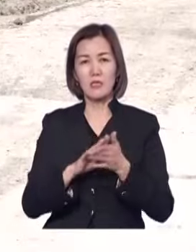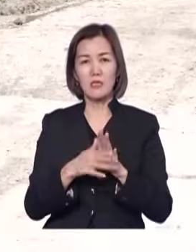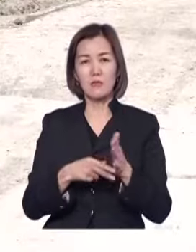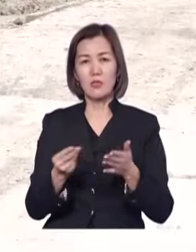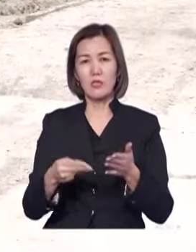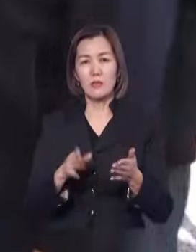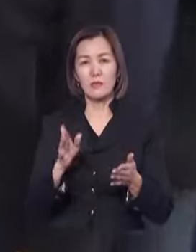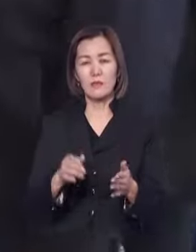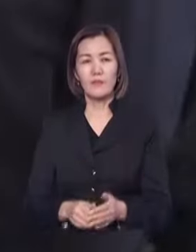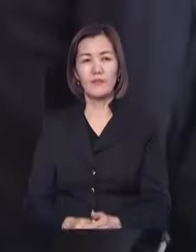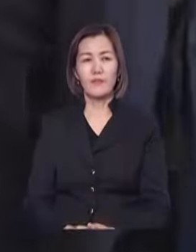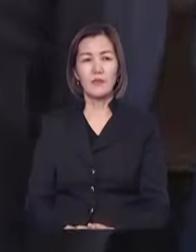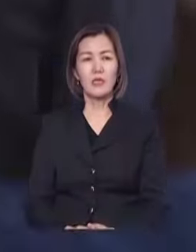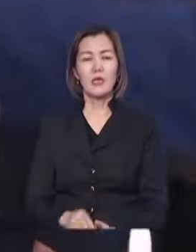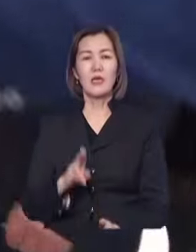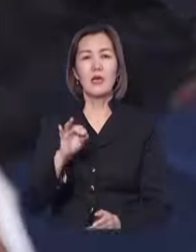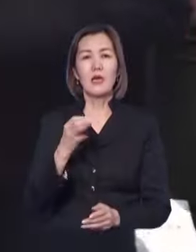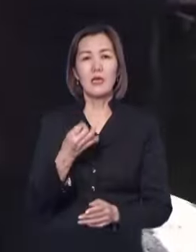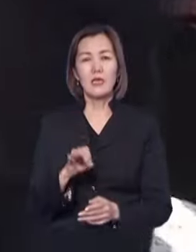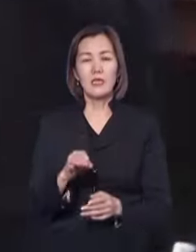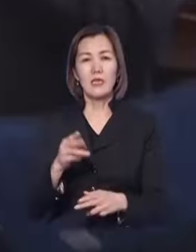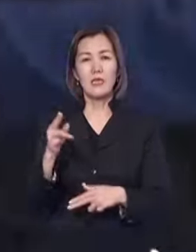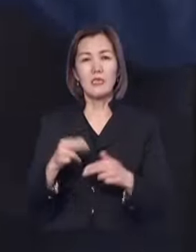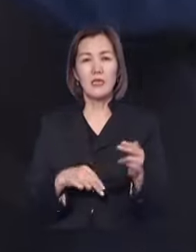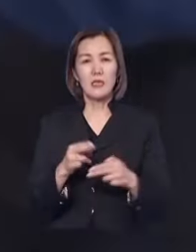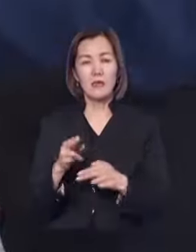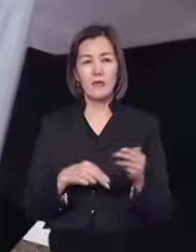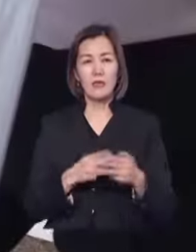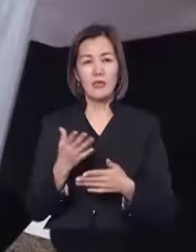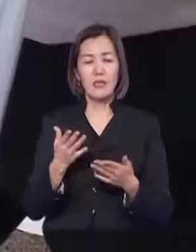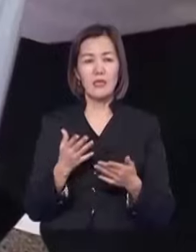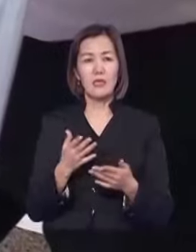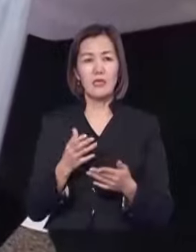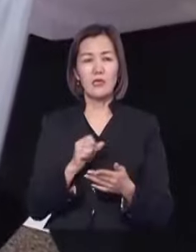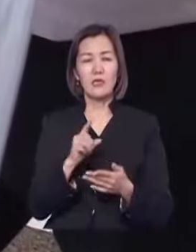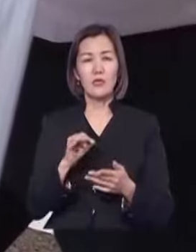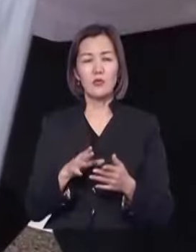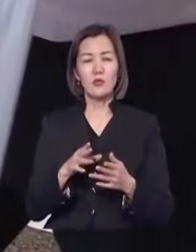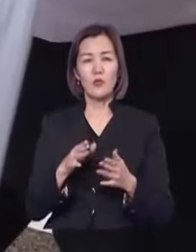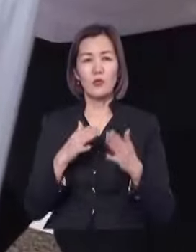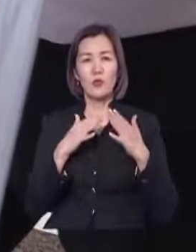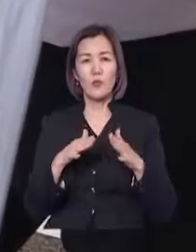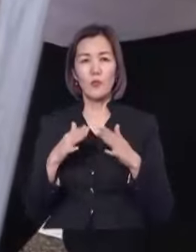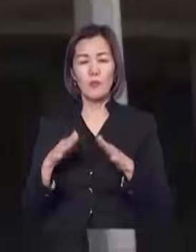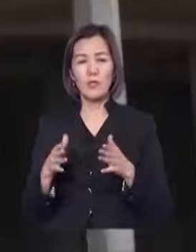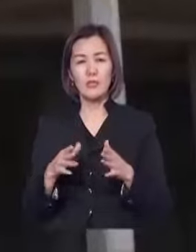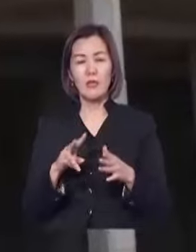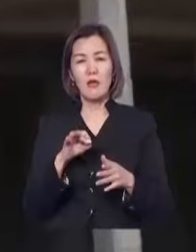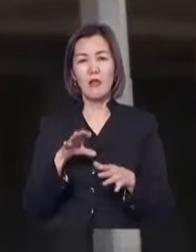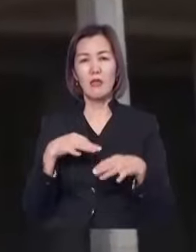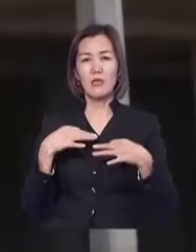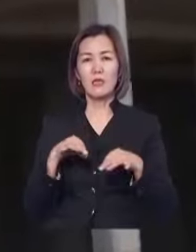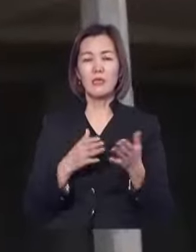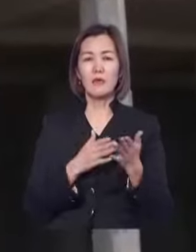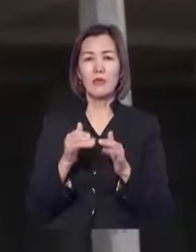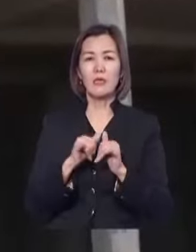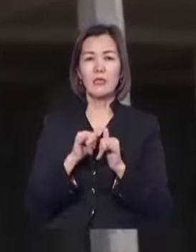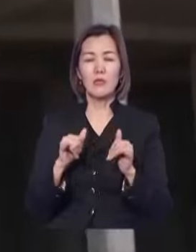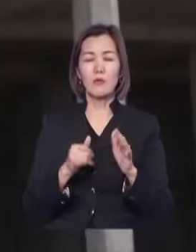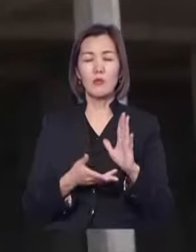сәйкес. Қарасай ауданында бой көтеріп жатқан нысандардың бірі азын қоймасы. Ірі қоймалар жиынтығы елдегі логистика бағытын дамытуға